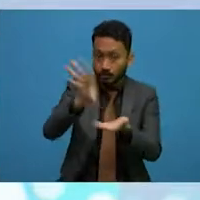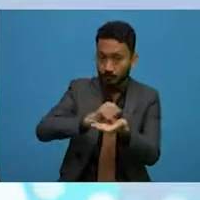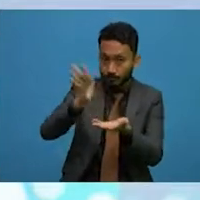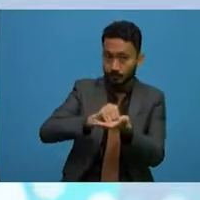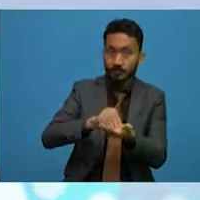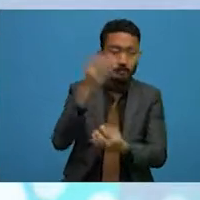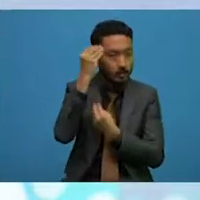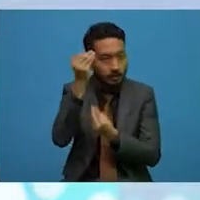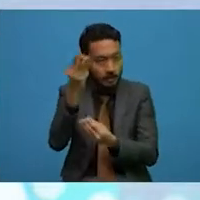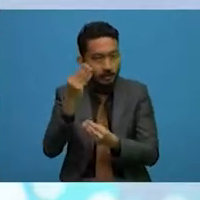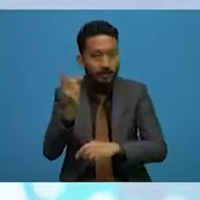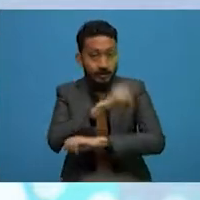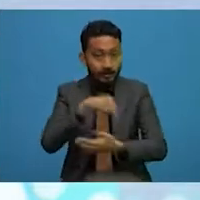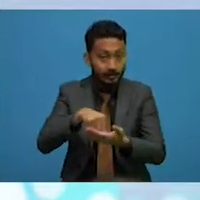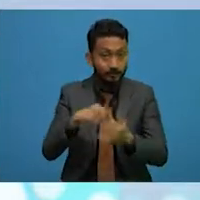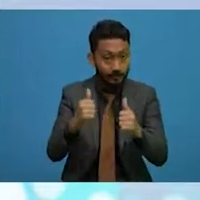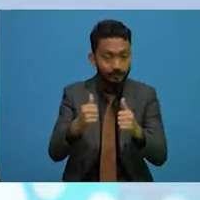maklumat pelajaran pada hari ini.